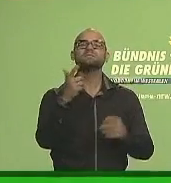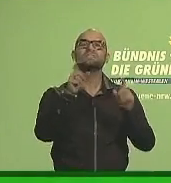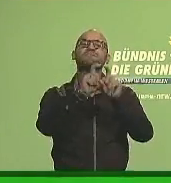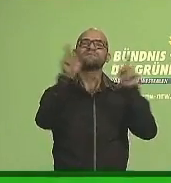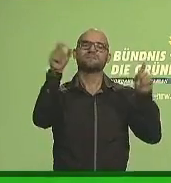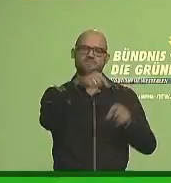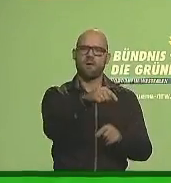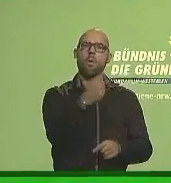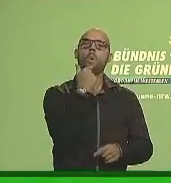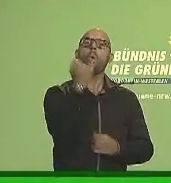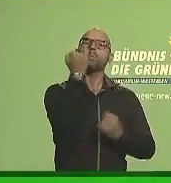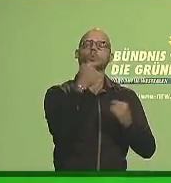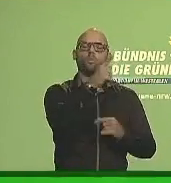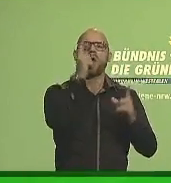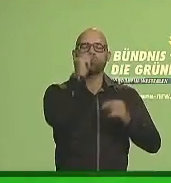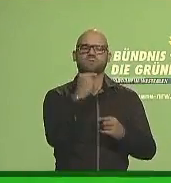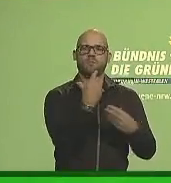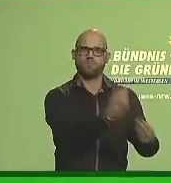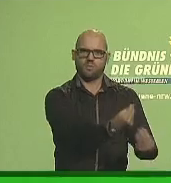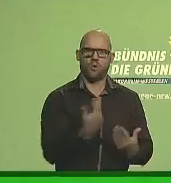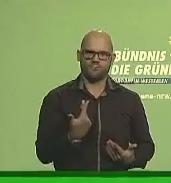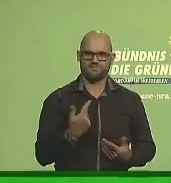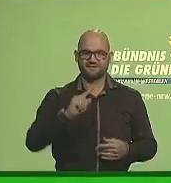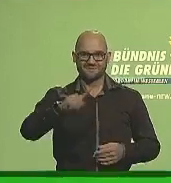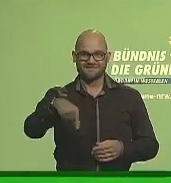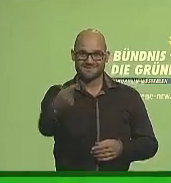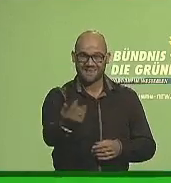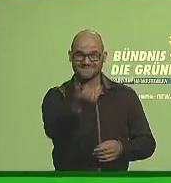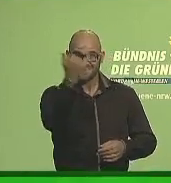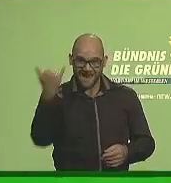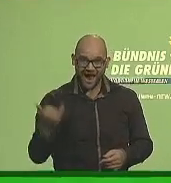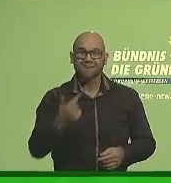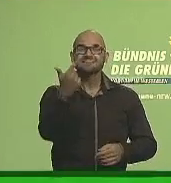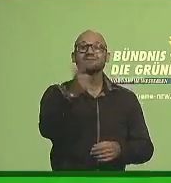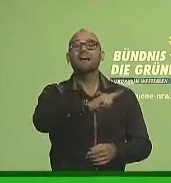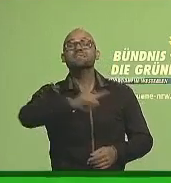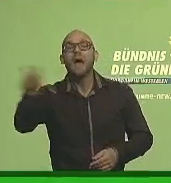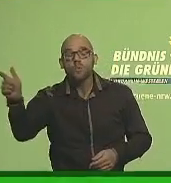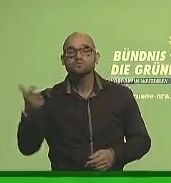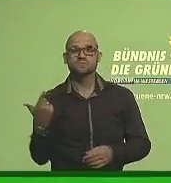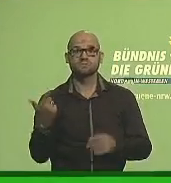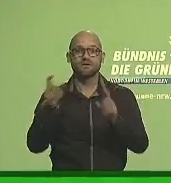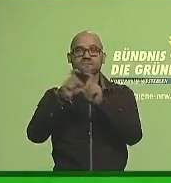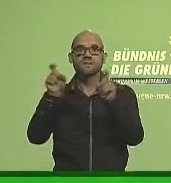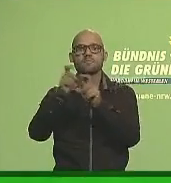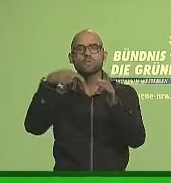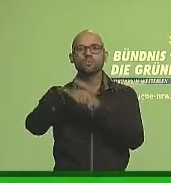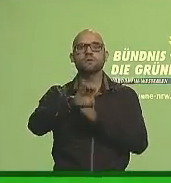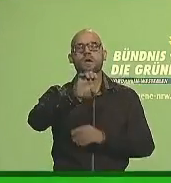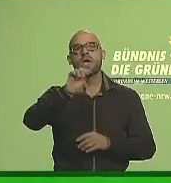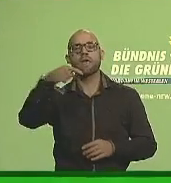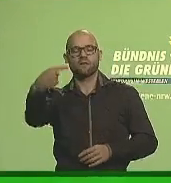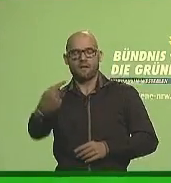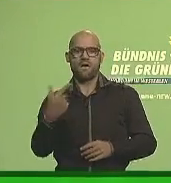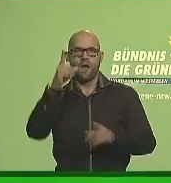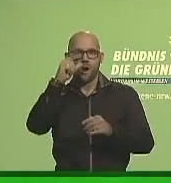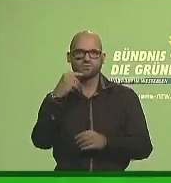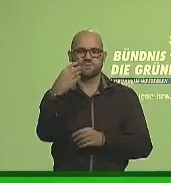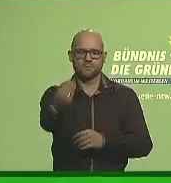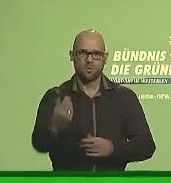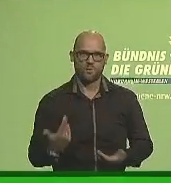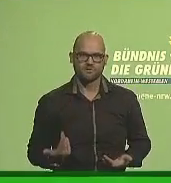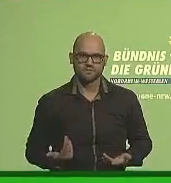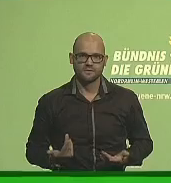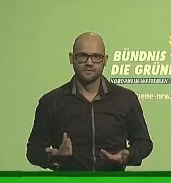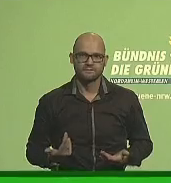Rot-Grün. Und im nächsten Jahr wird es bei der EEG-Umlage ungefähr 2000 sein. Wir hatten in diesem Jahr 1400 Unternehmen, die ausgenommen sind